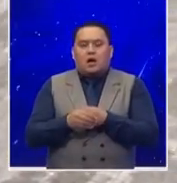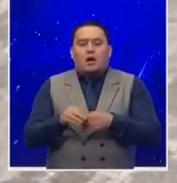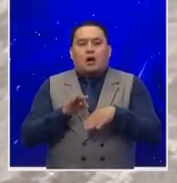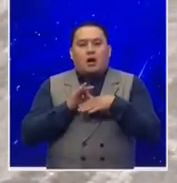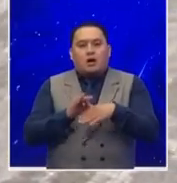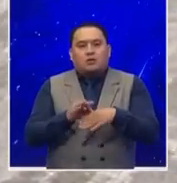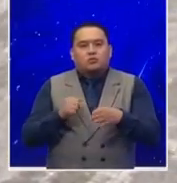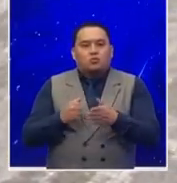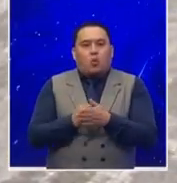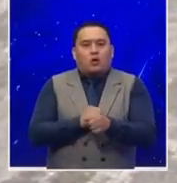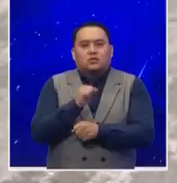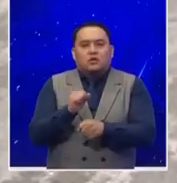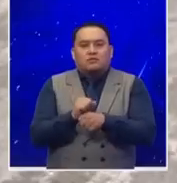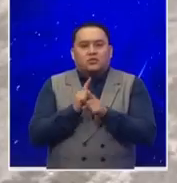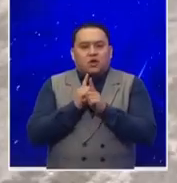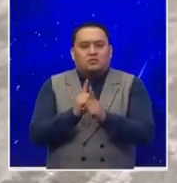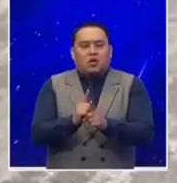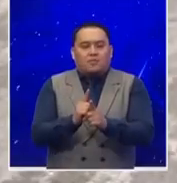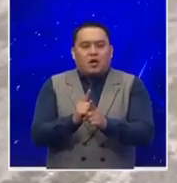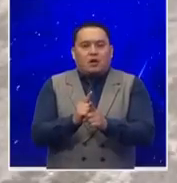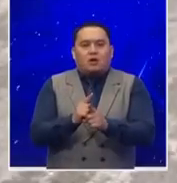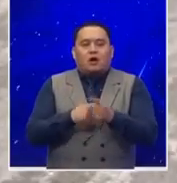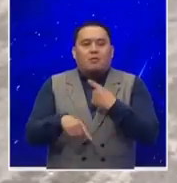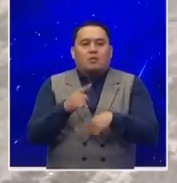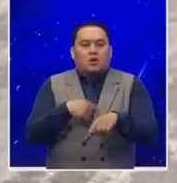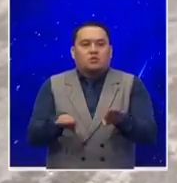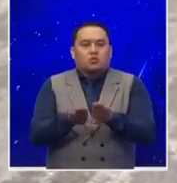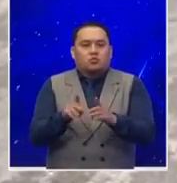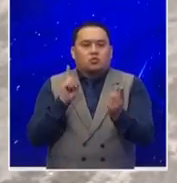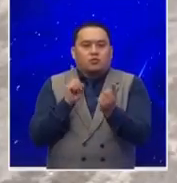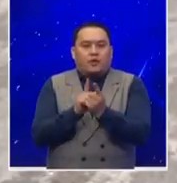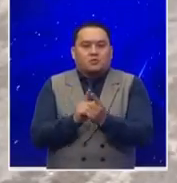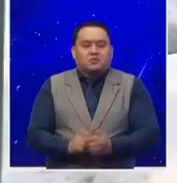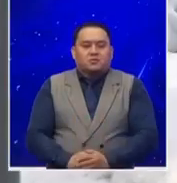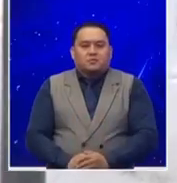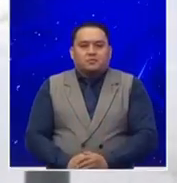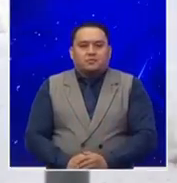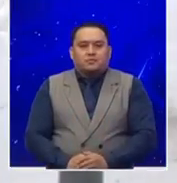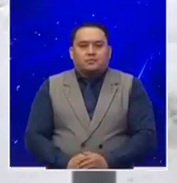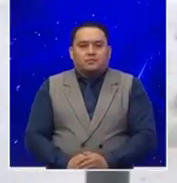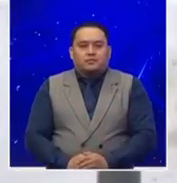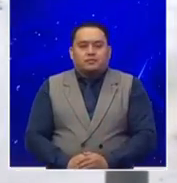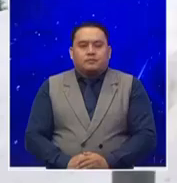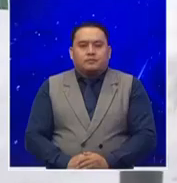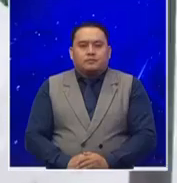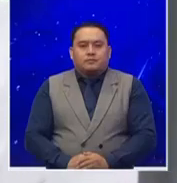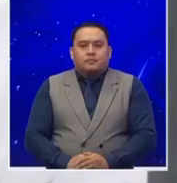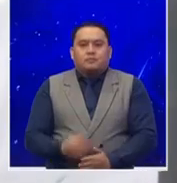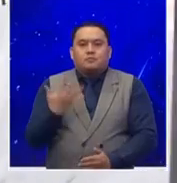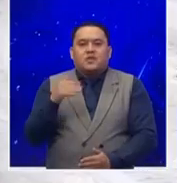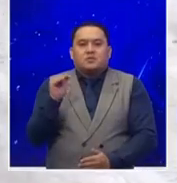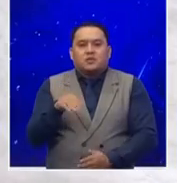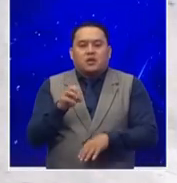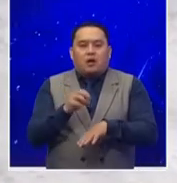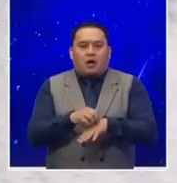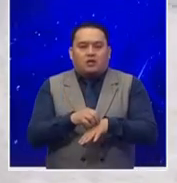мектепке аялдамаға дейін шығарып тастаймыз. Ал сабақтан соң күтіп аламыз. Былтыр облыста 5000-нан аса адамды ит